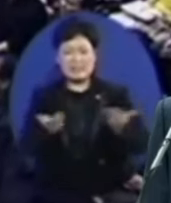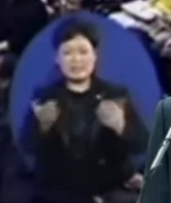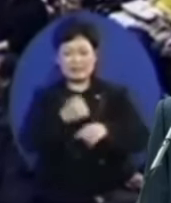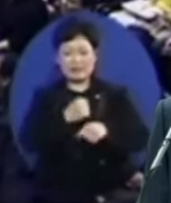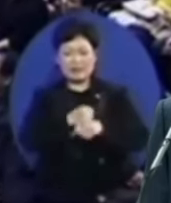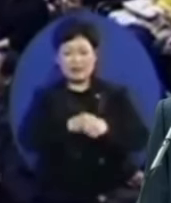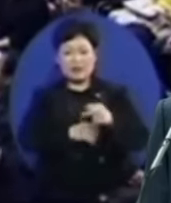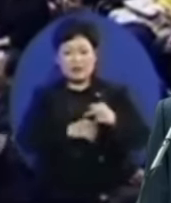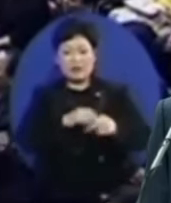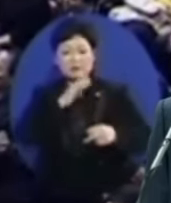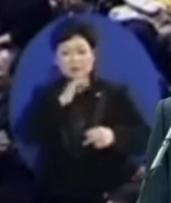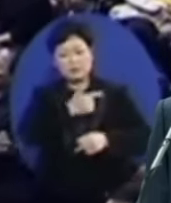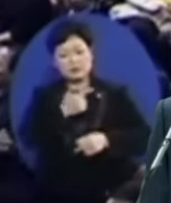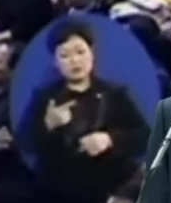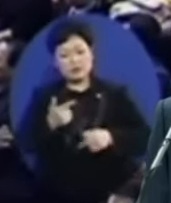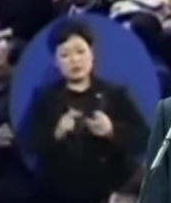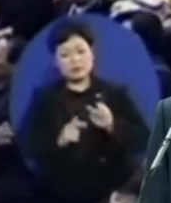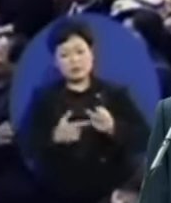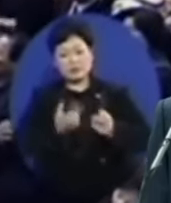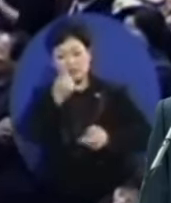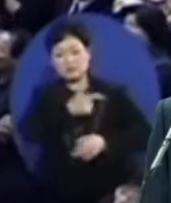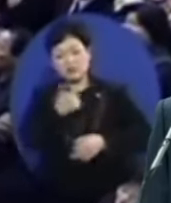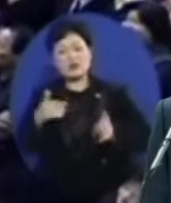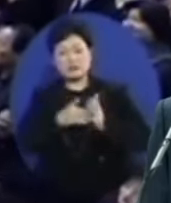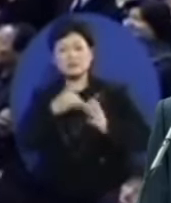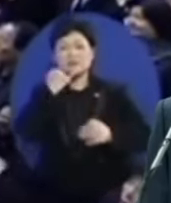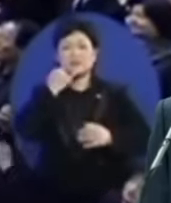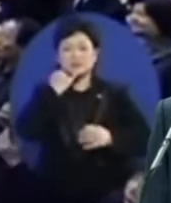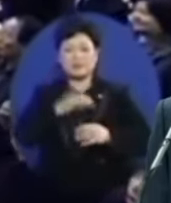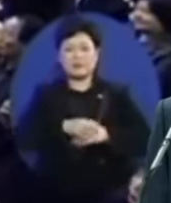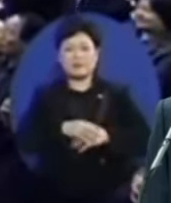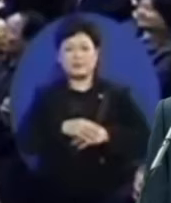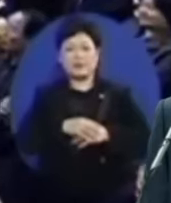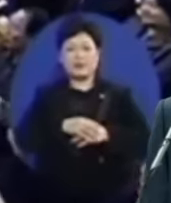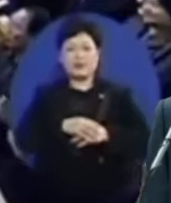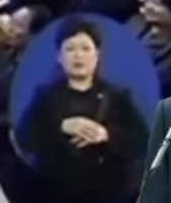있어요. 레이션박을 어깨에 걸머지고 갔다 나올 수 있는데